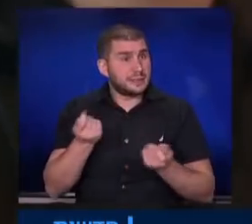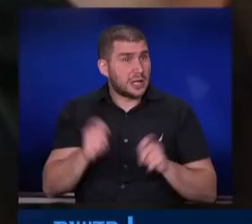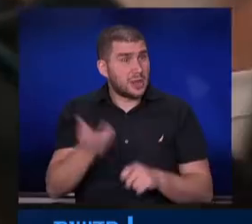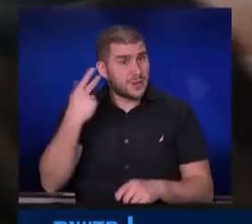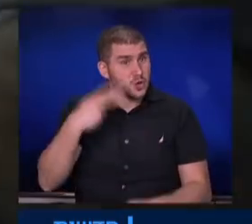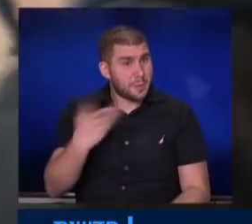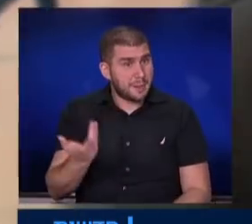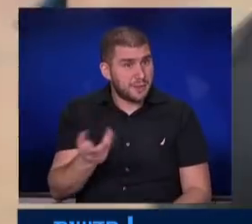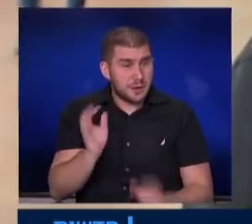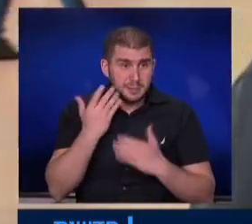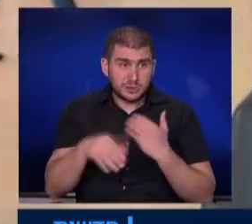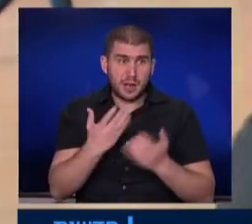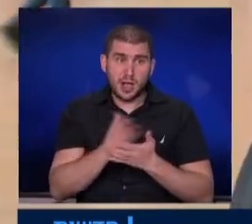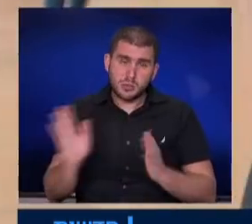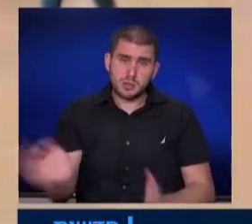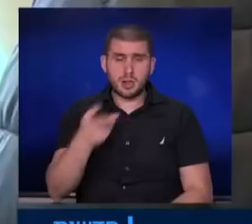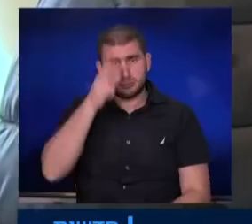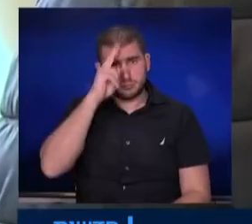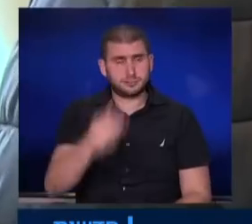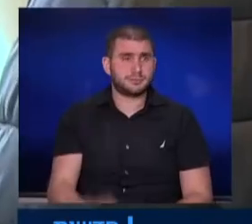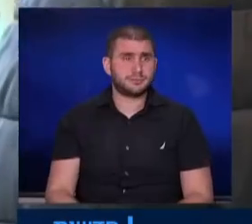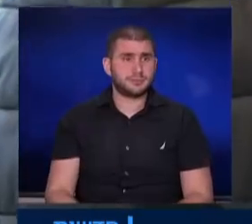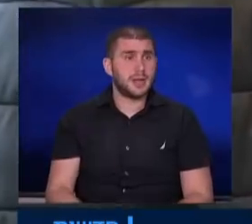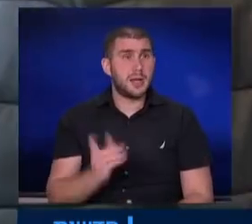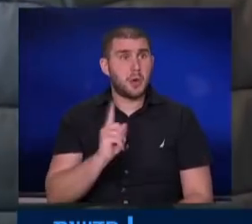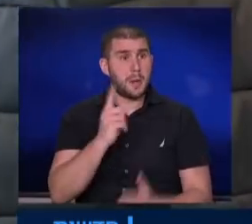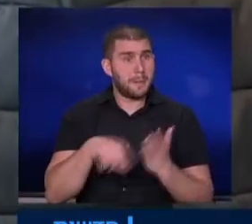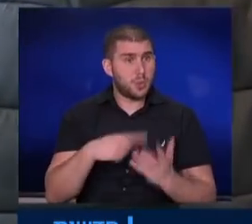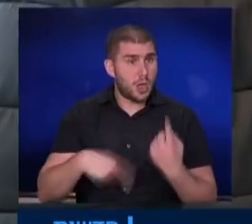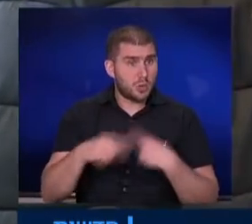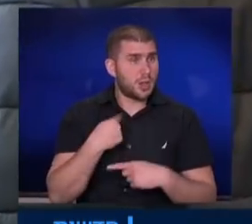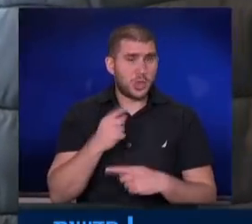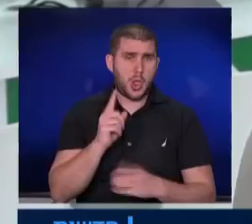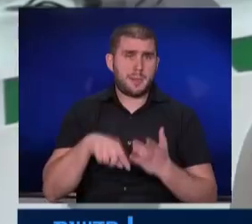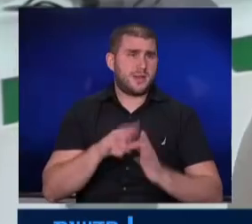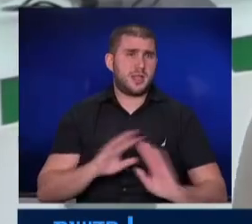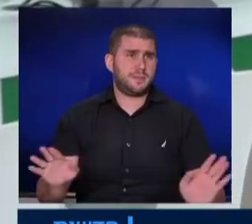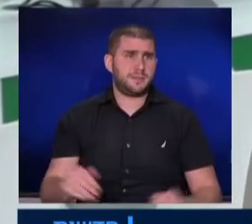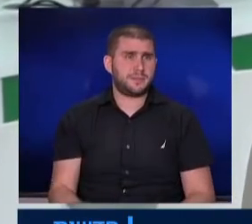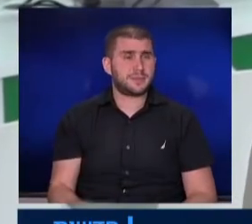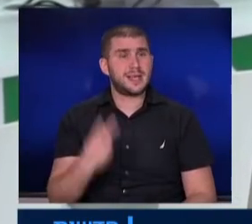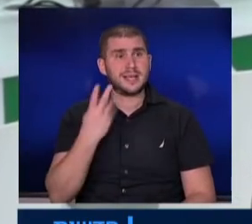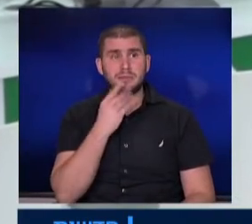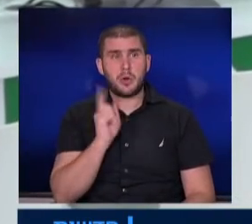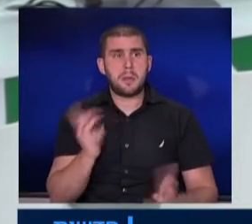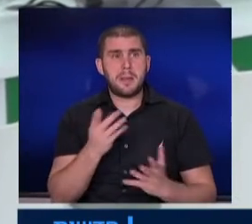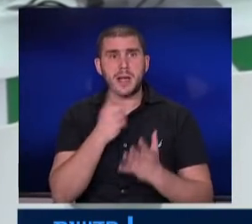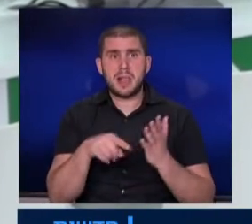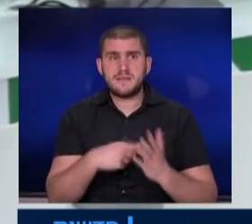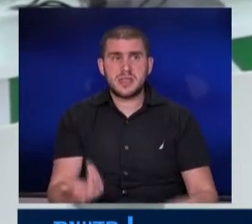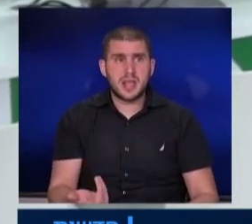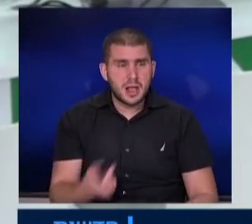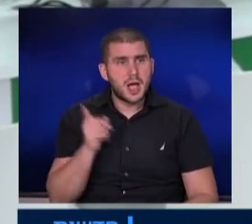יומיים, ובסוף החלטנו ללכת על זה. אם לא ביטלו לנו, אנחנו לא מבטלים. הישראלים לא כל כך ממהרים לבטל.